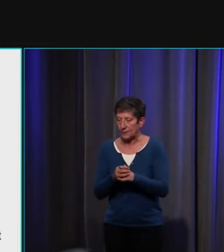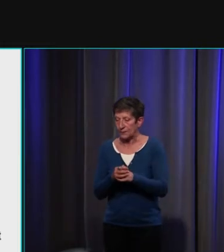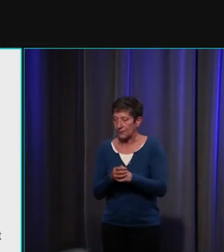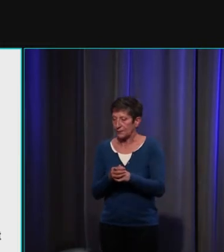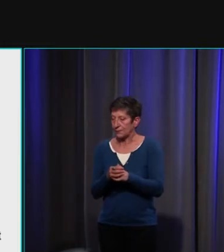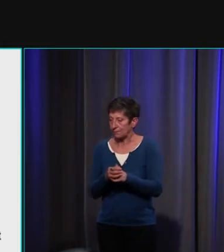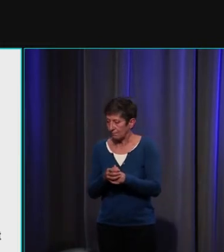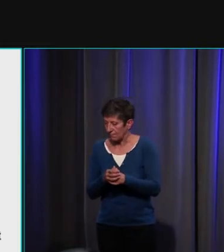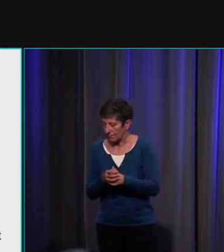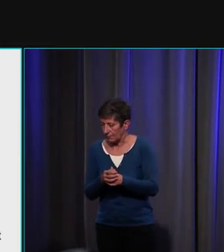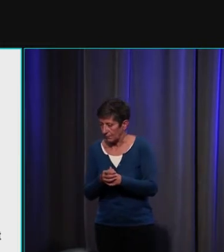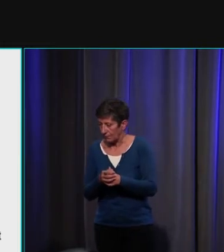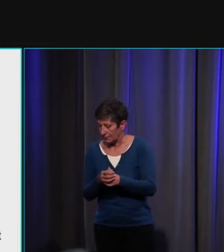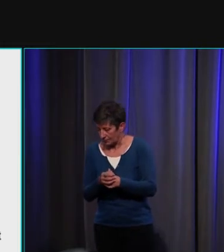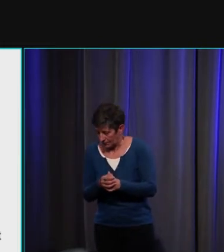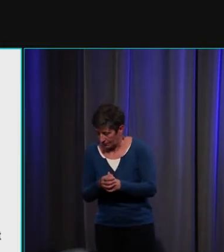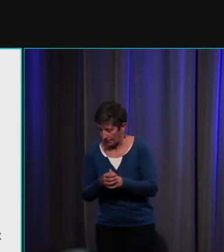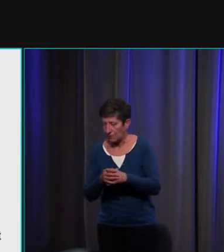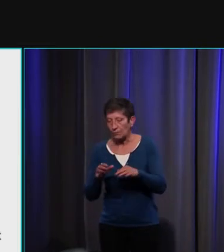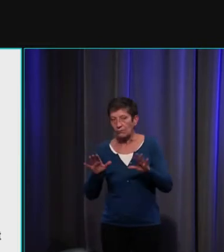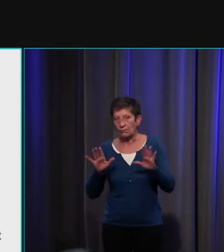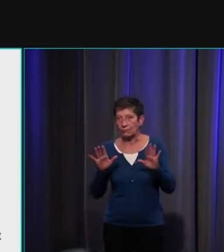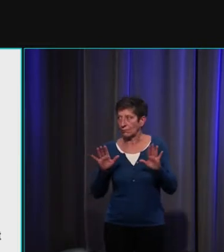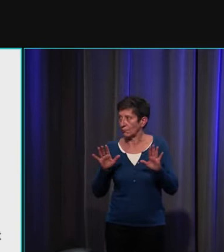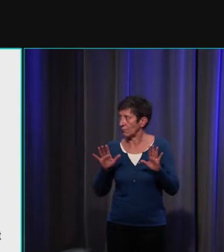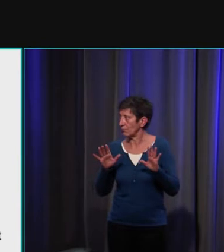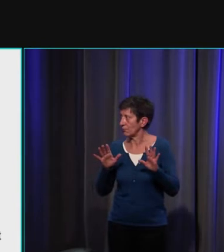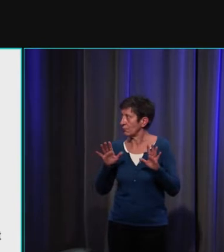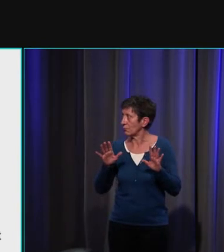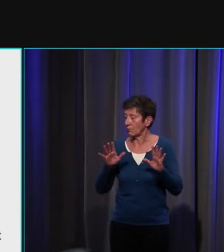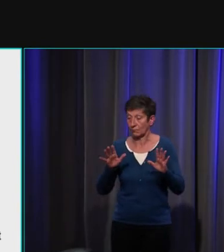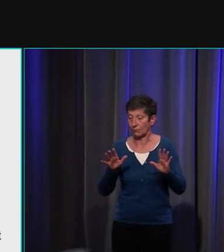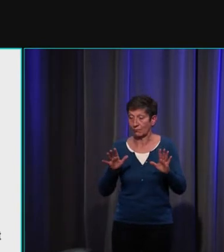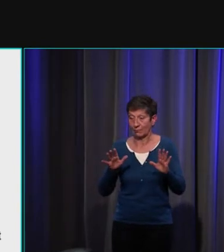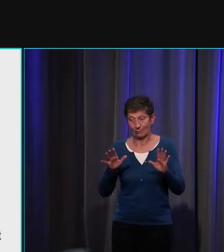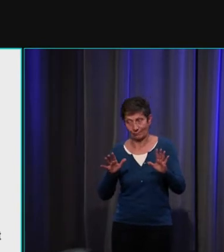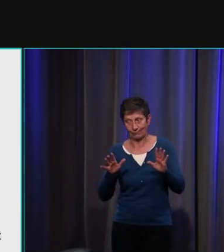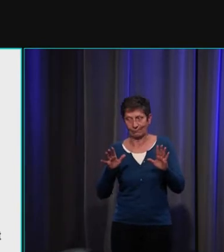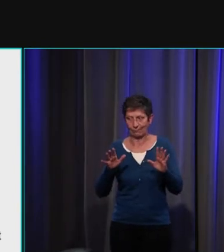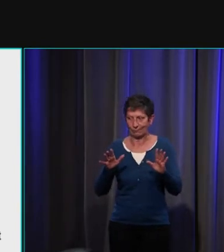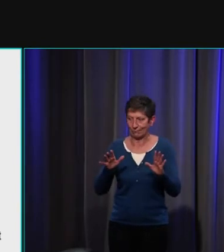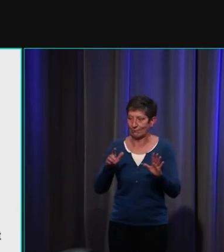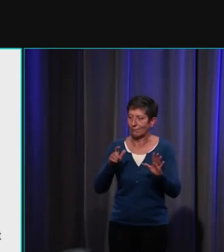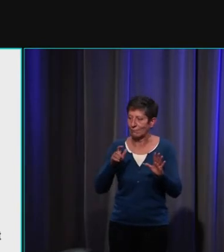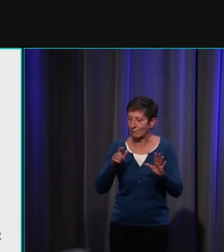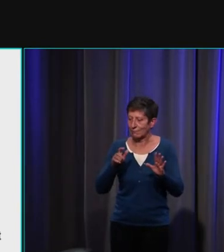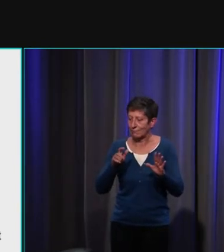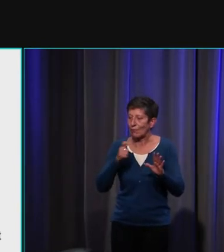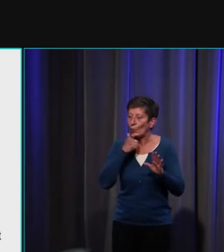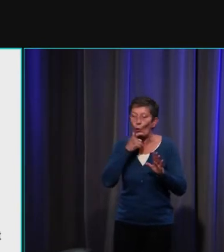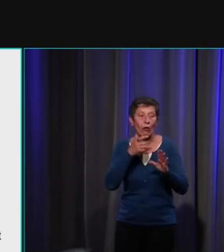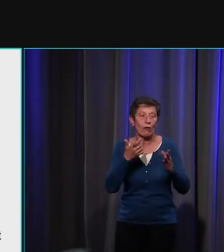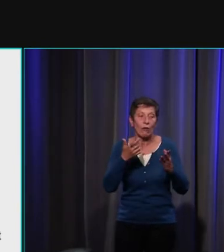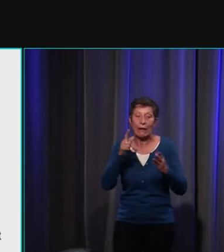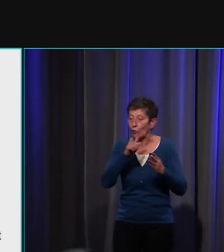tamer souviens-toi les mortels donc c'est ça voici ce que dit un chroniqueur anglais guillaume 2 new world of les camps sont